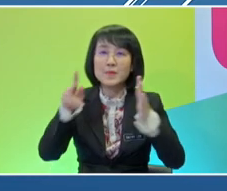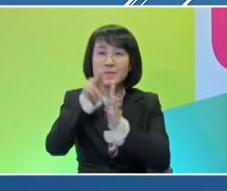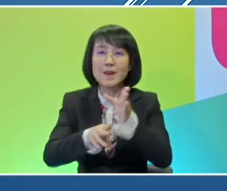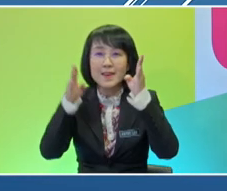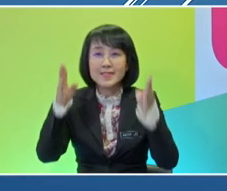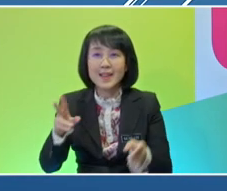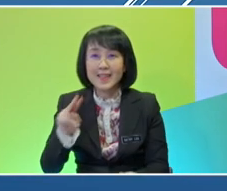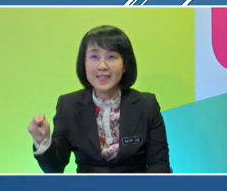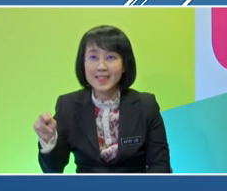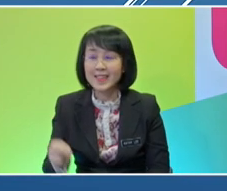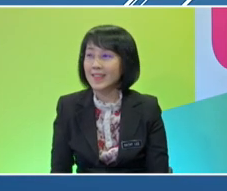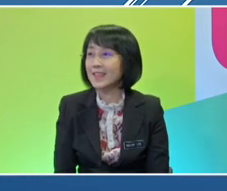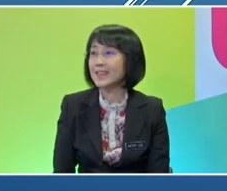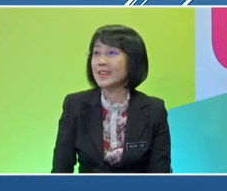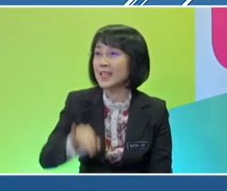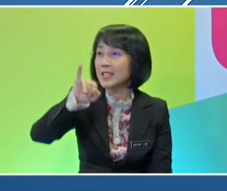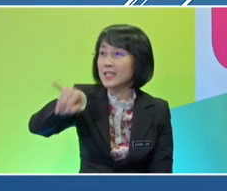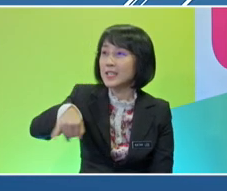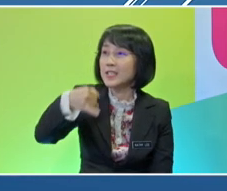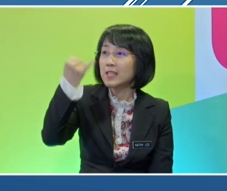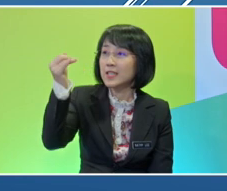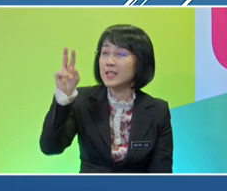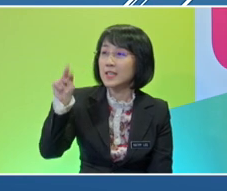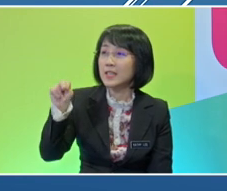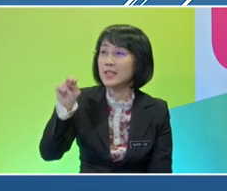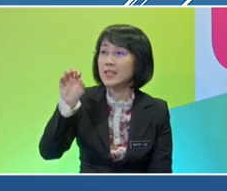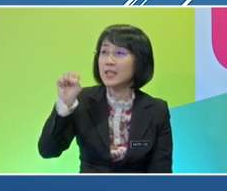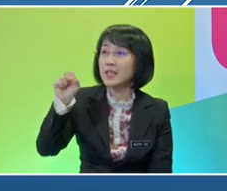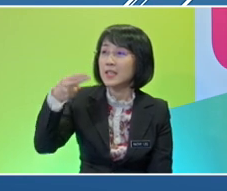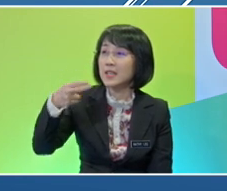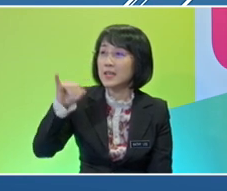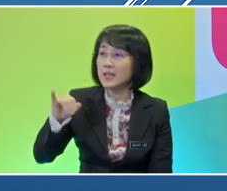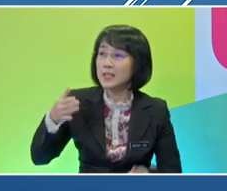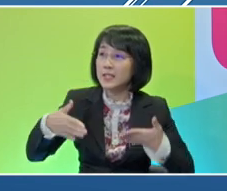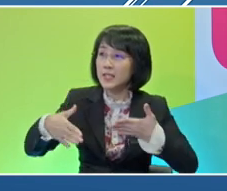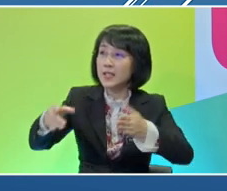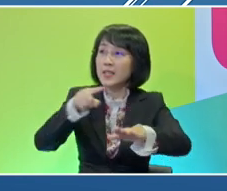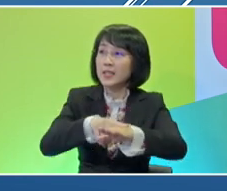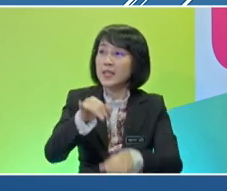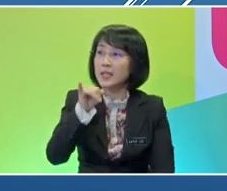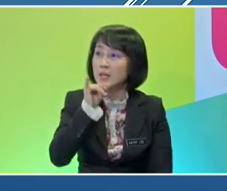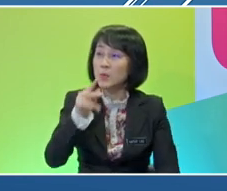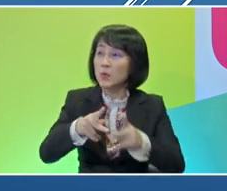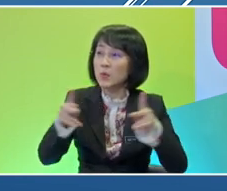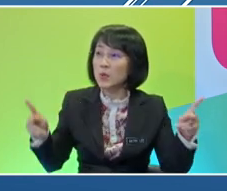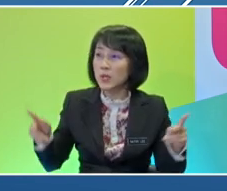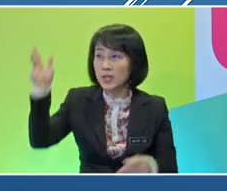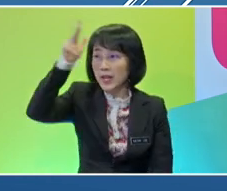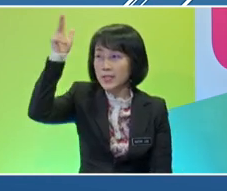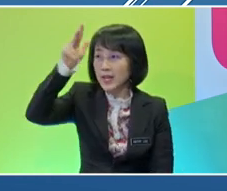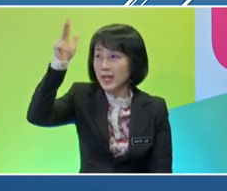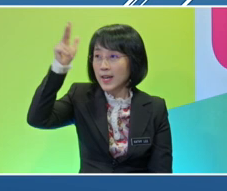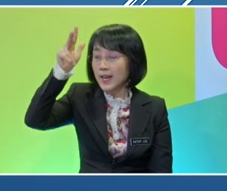kebangsaan yaitu jincy jinchi dijalankan di ibukota kerajaan